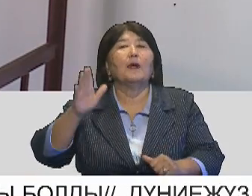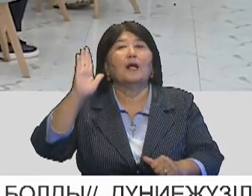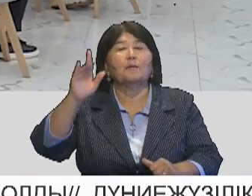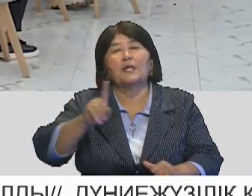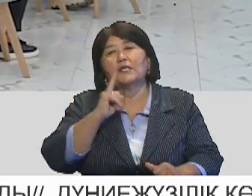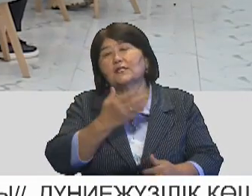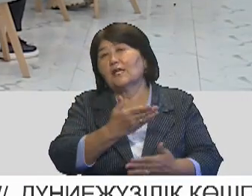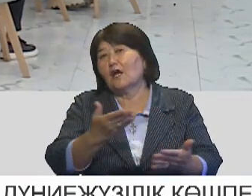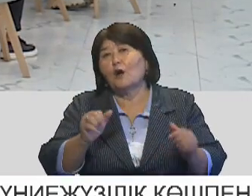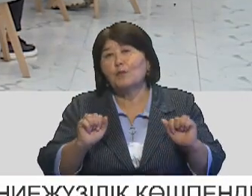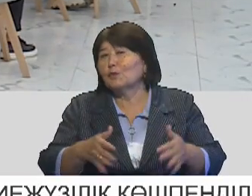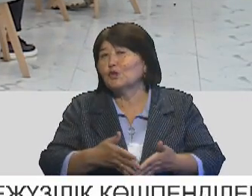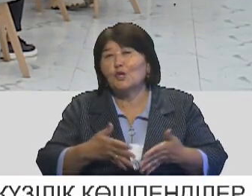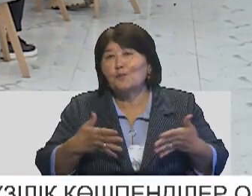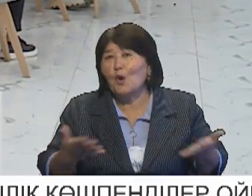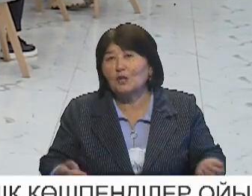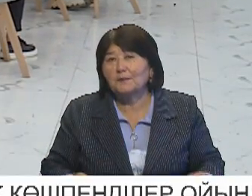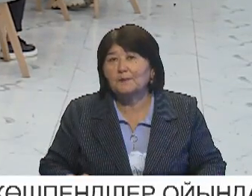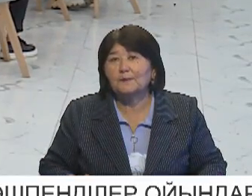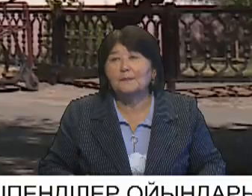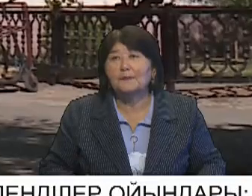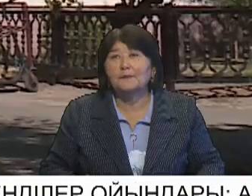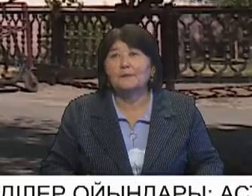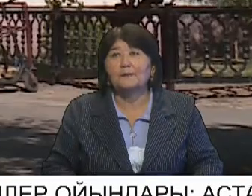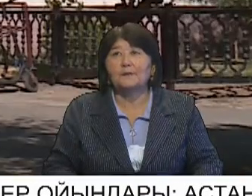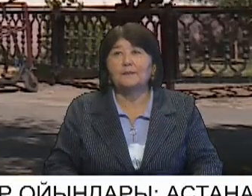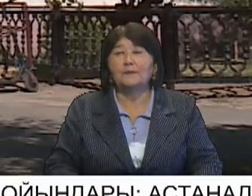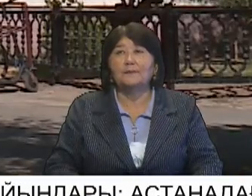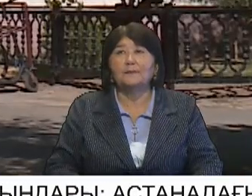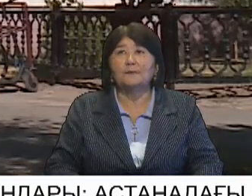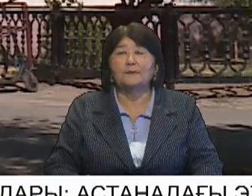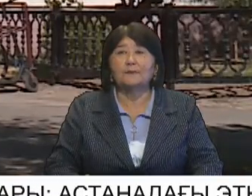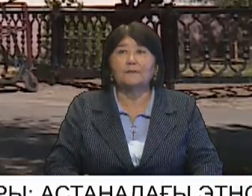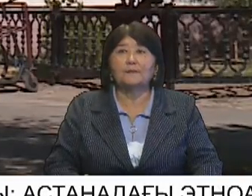мүмкіндік мол. Әкімжан Жолтаев, Талғат Әлменов, Еркебұлан Жөкенбаев, Қызылорда телеарнасы.